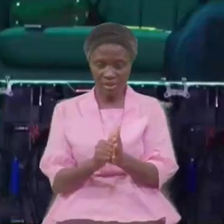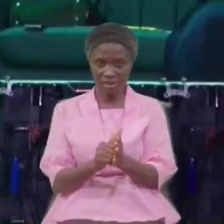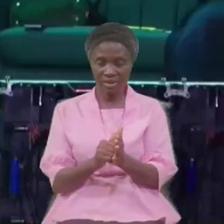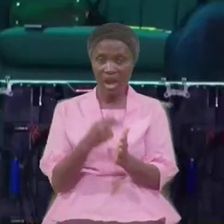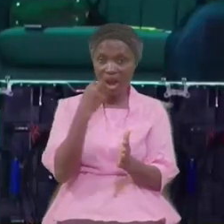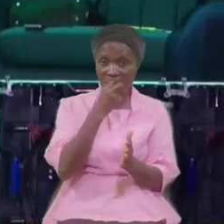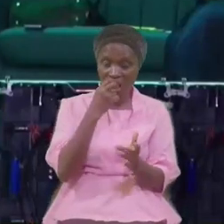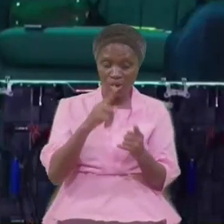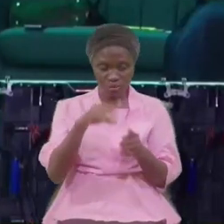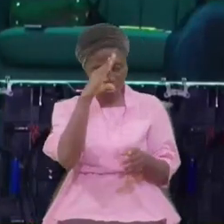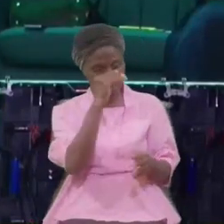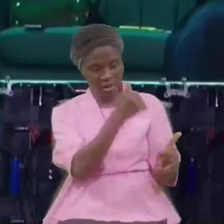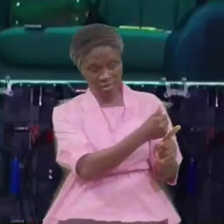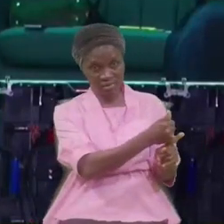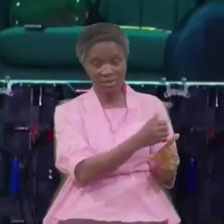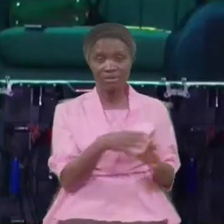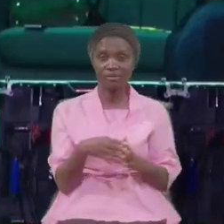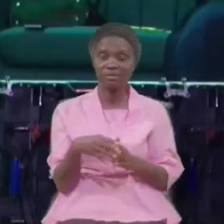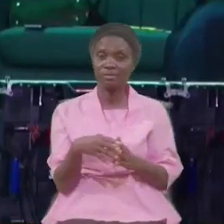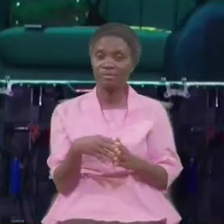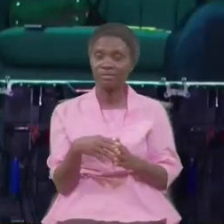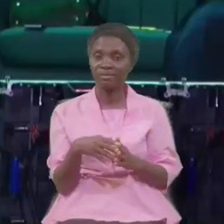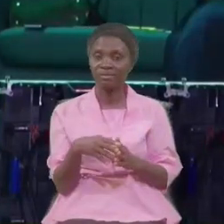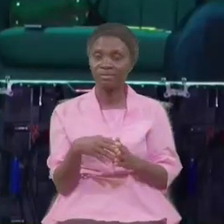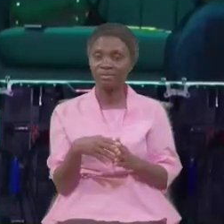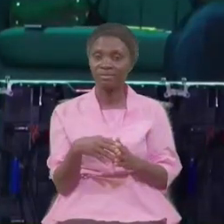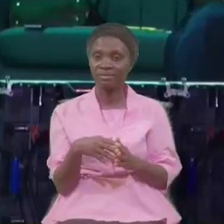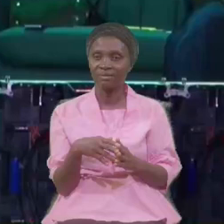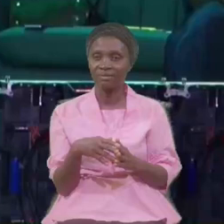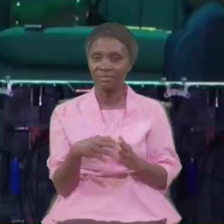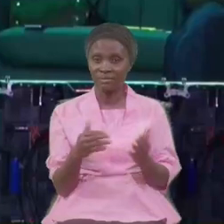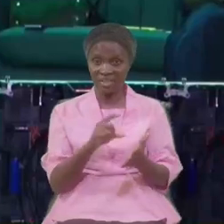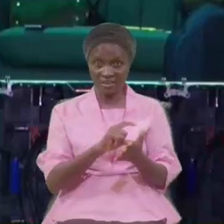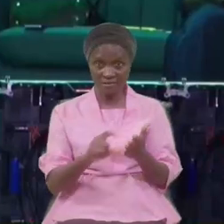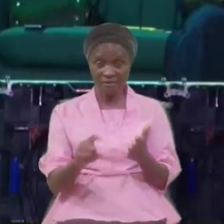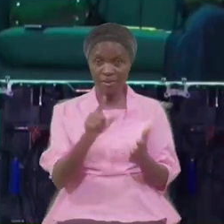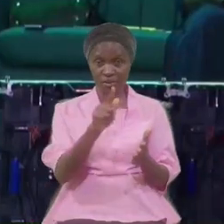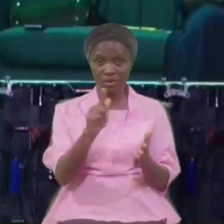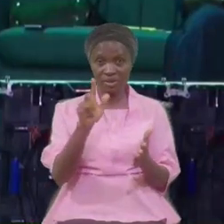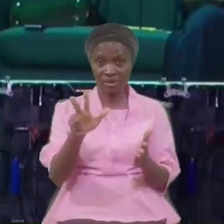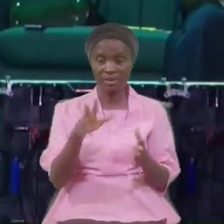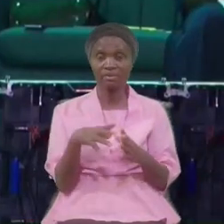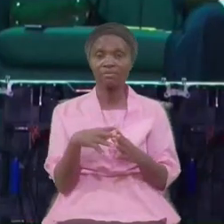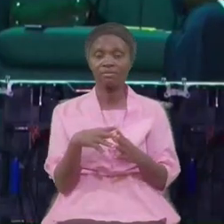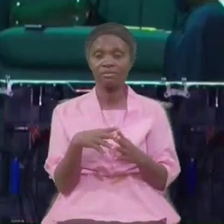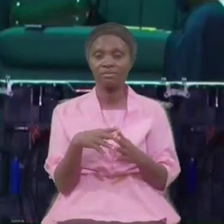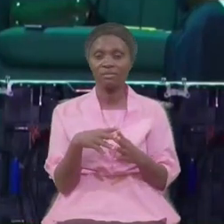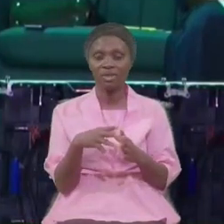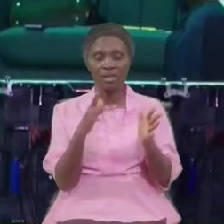Maintenant, Jésus a amené la parole à l'homme lui-même. Voyez le verset 23.